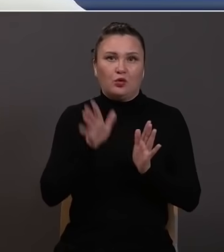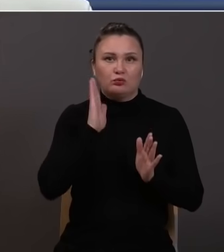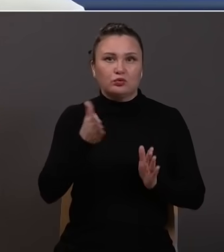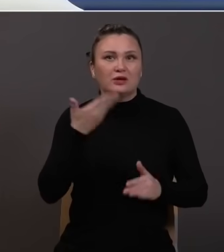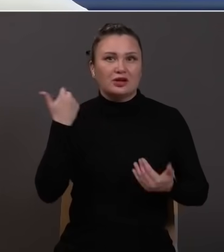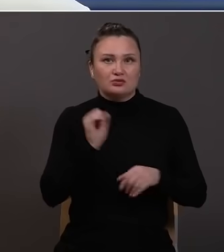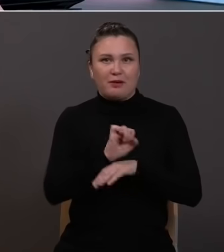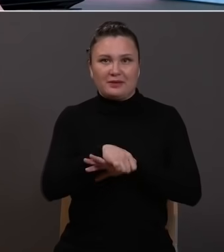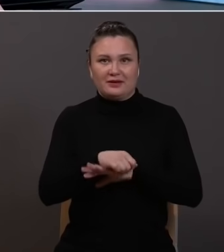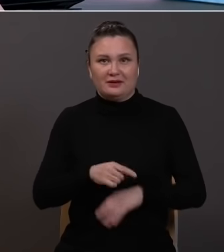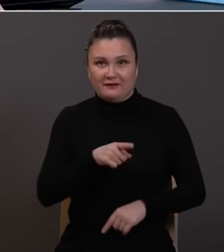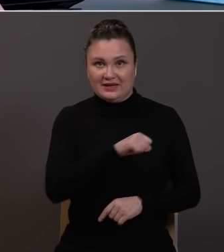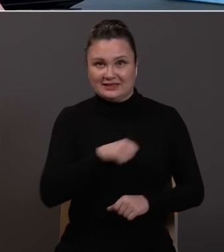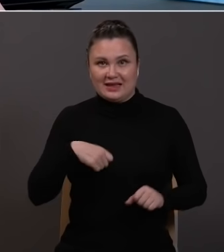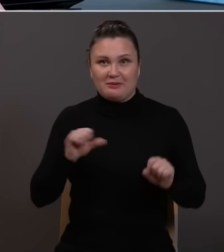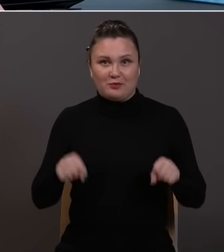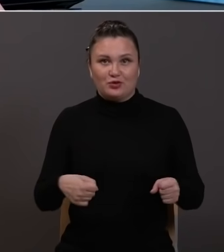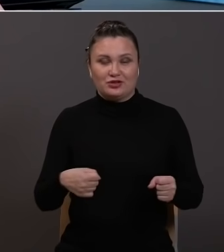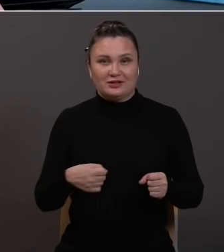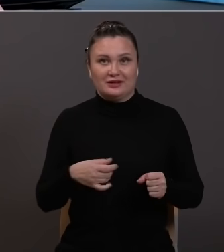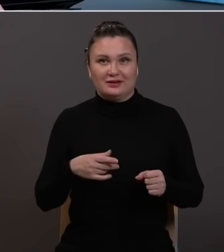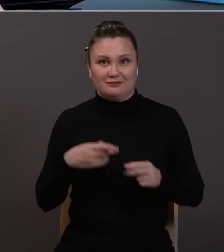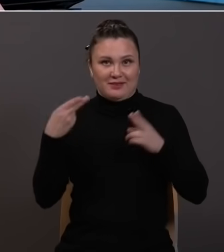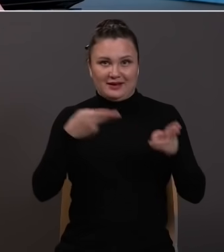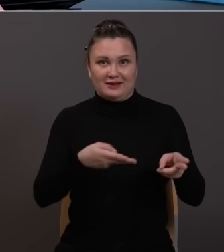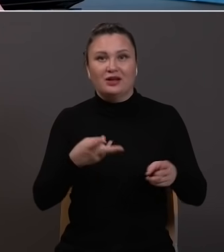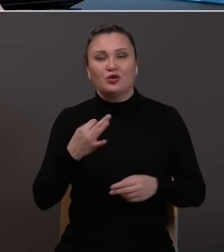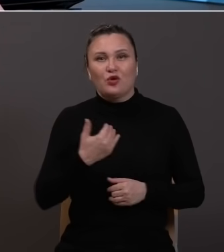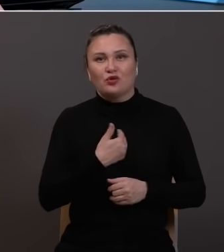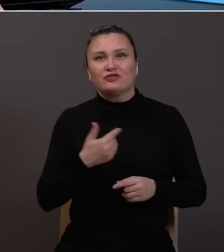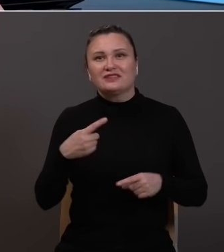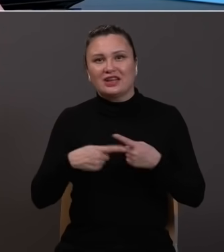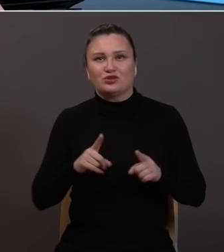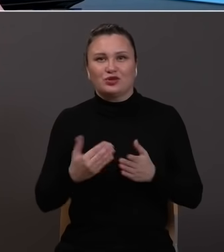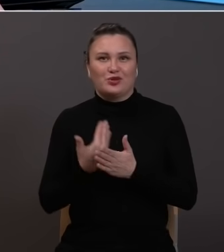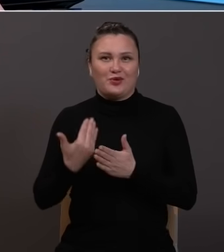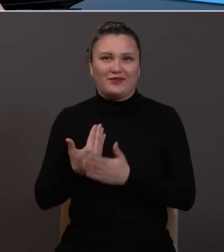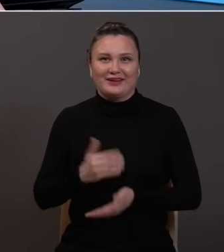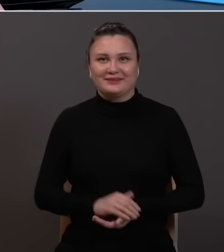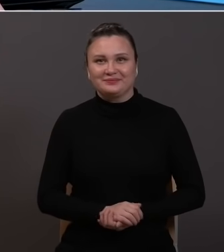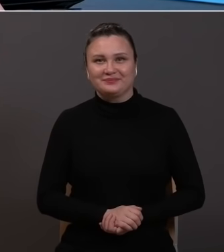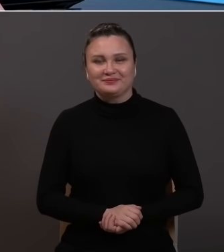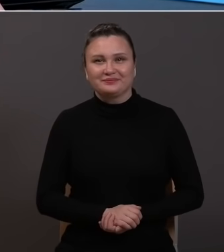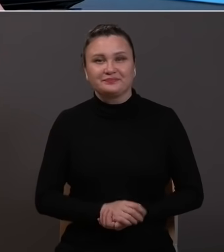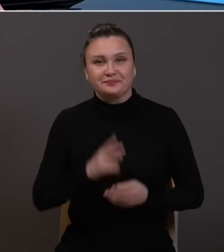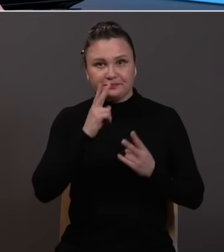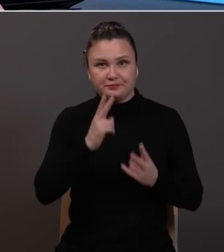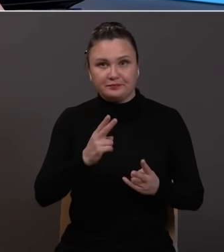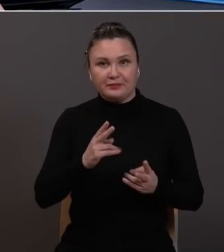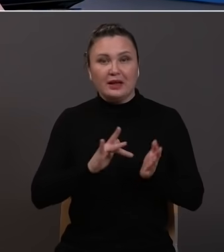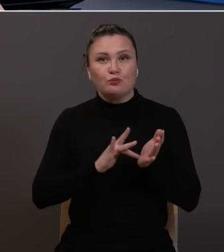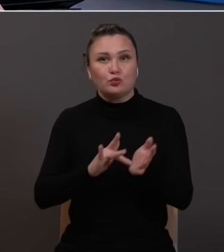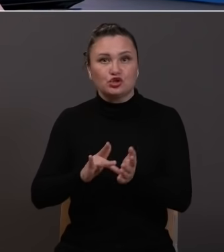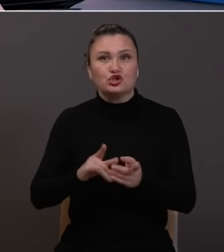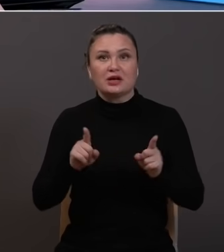проще побить. Так вы сами можете его взять и побить. Но хочется всегда что-то новое. Ну да. Ну, а смотрите,